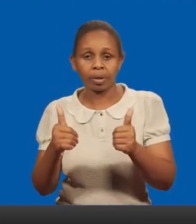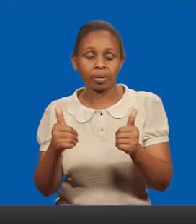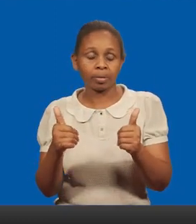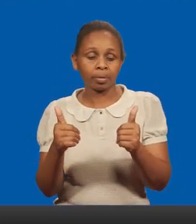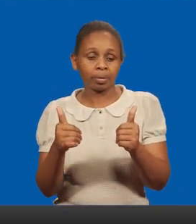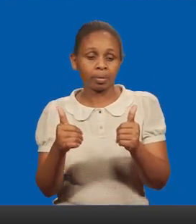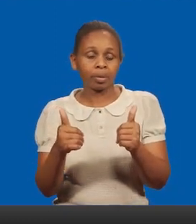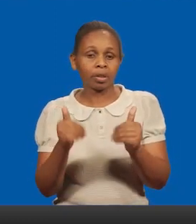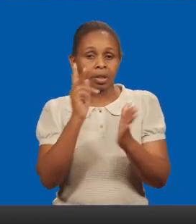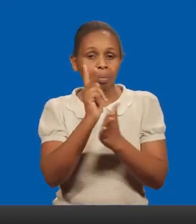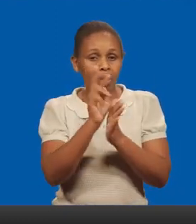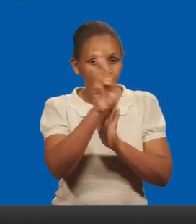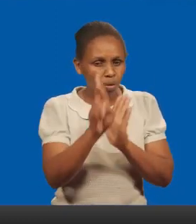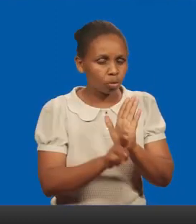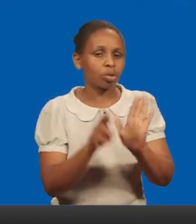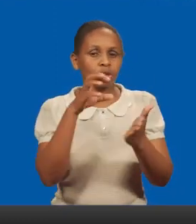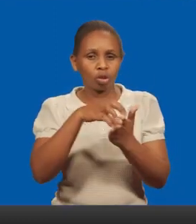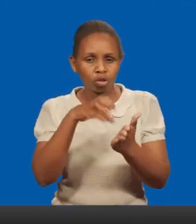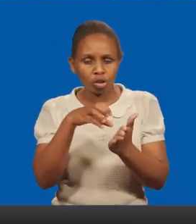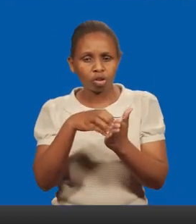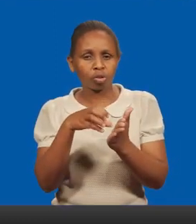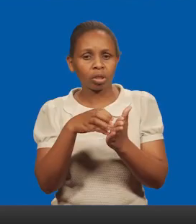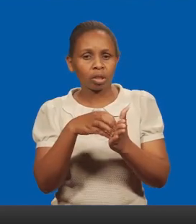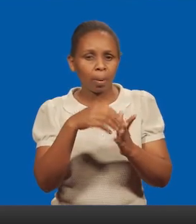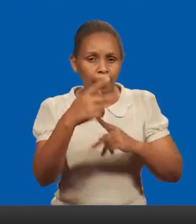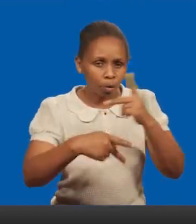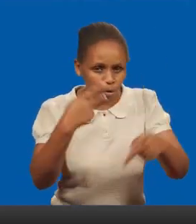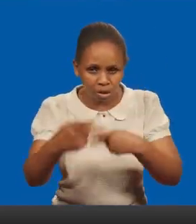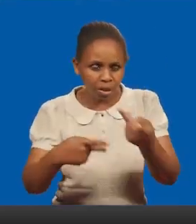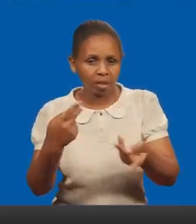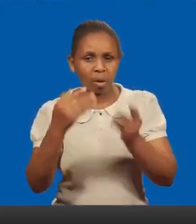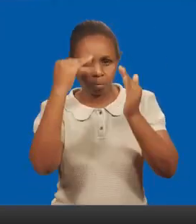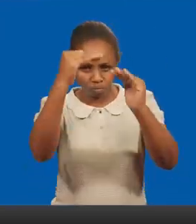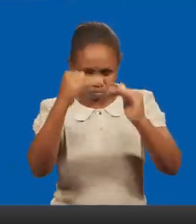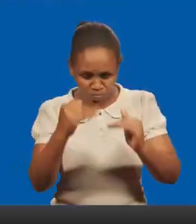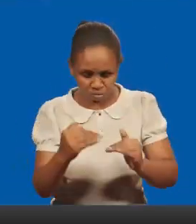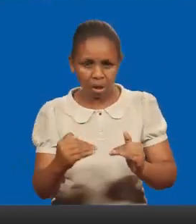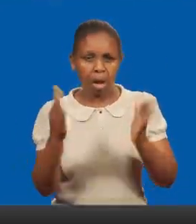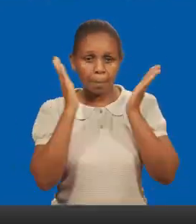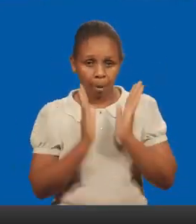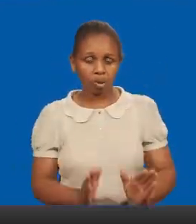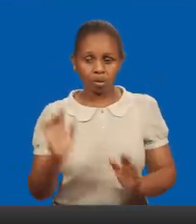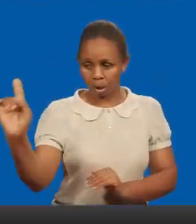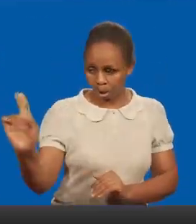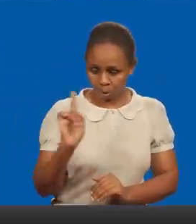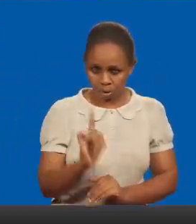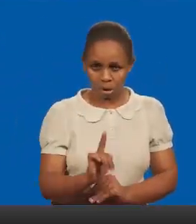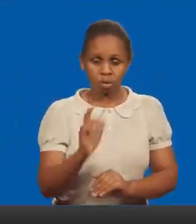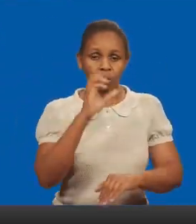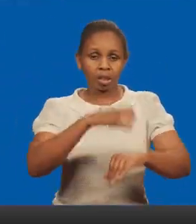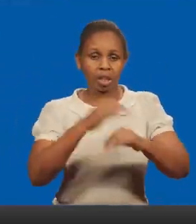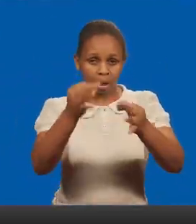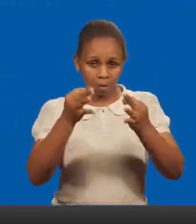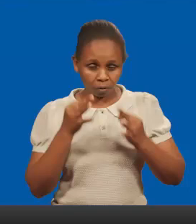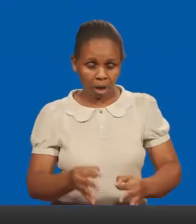tumejipanga. Putting in rules, conditions, regulations, procedures, protocols for somebody who